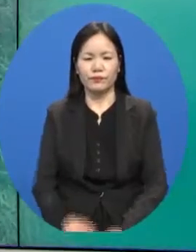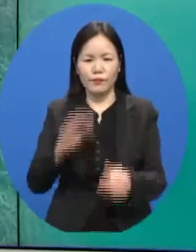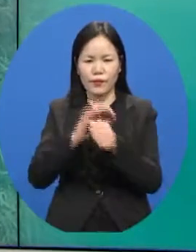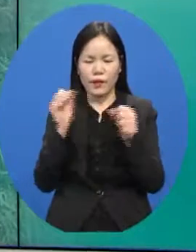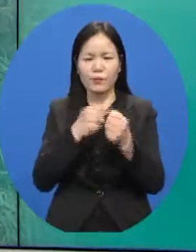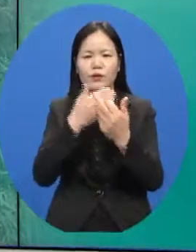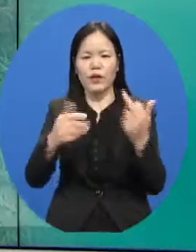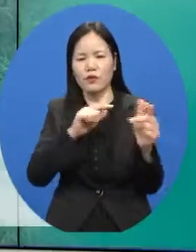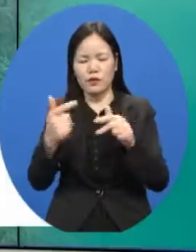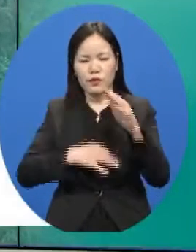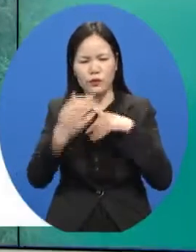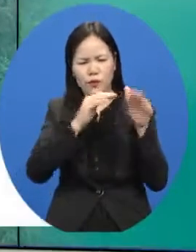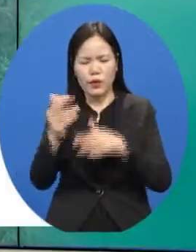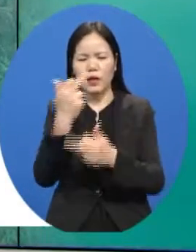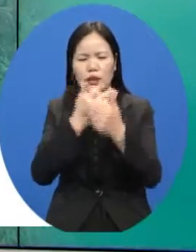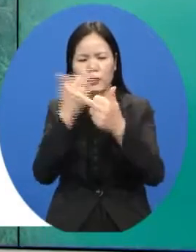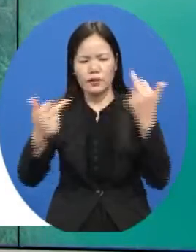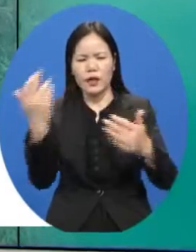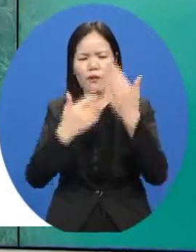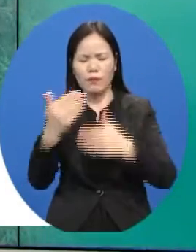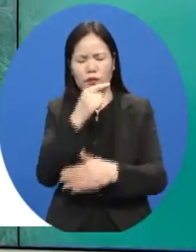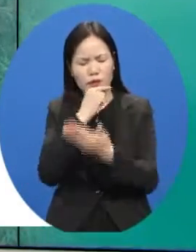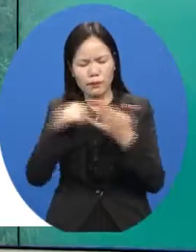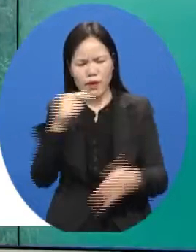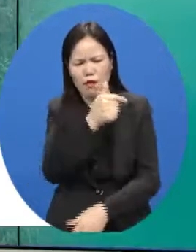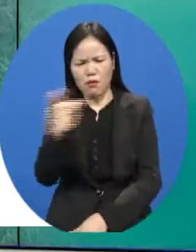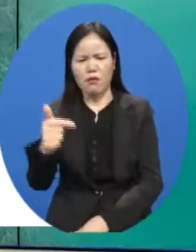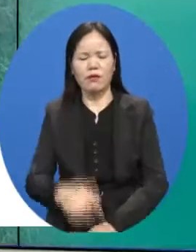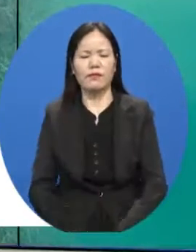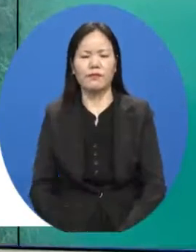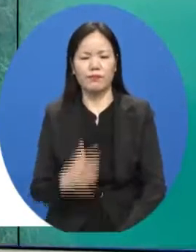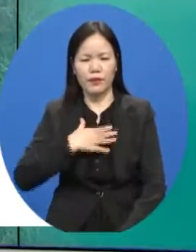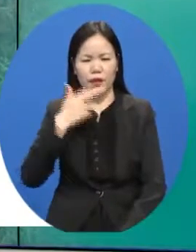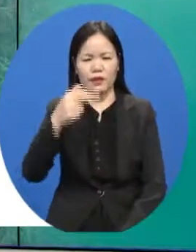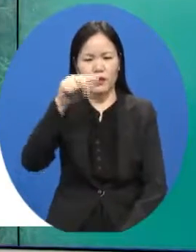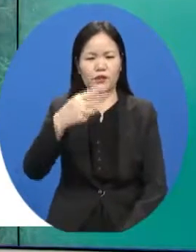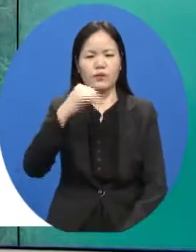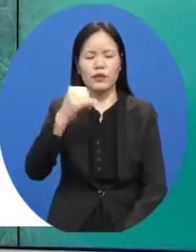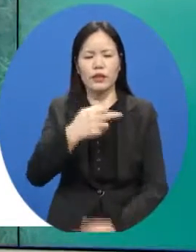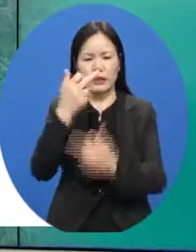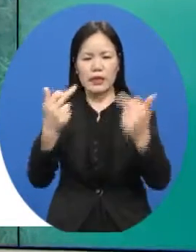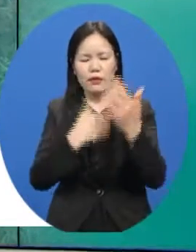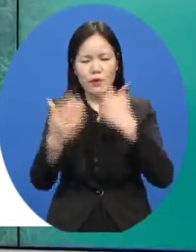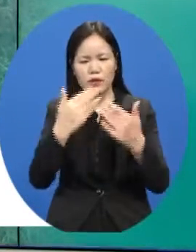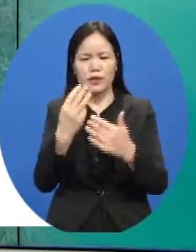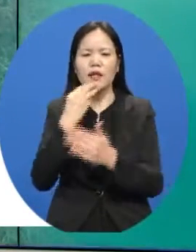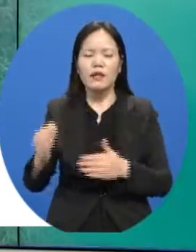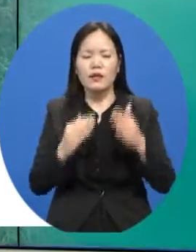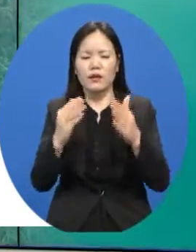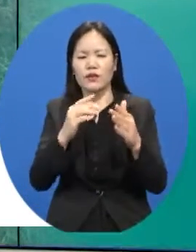경북과 강원 등 동해안 일대 산불이 엄청난 피해를 안기고 있는데요. 안산 수리산 화재 등 경기도 역시